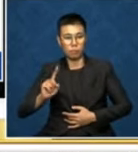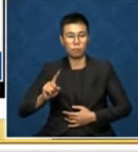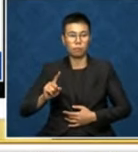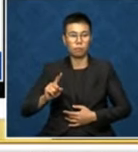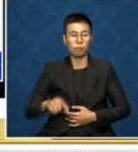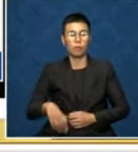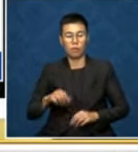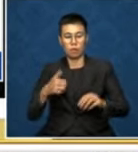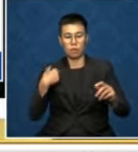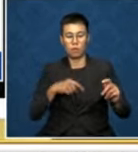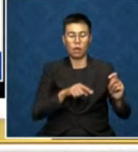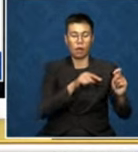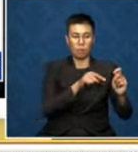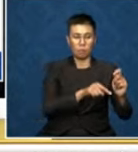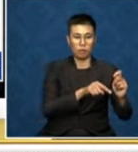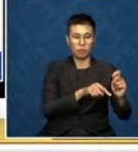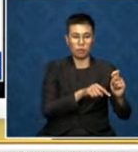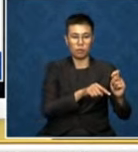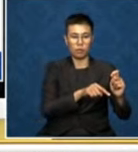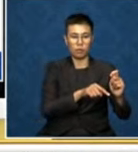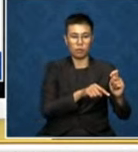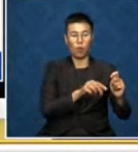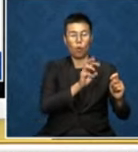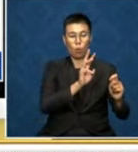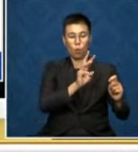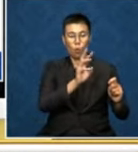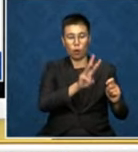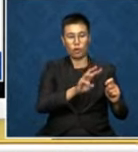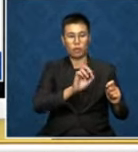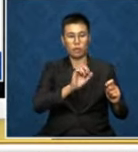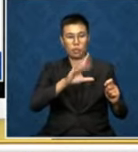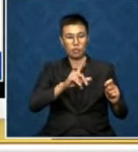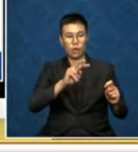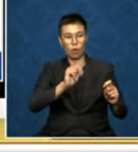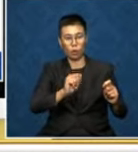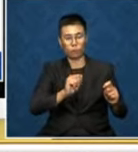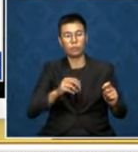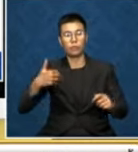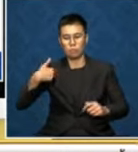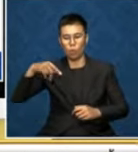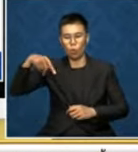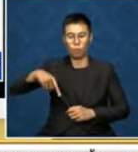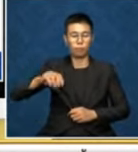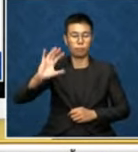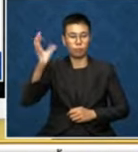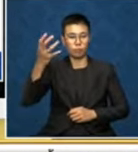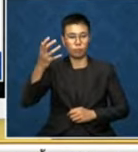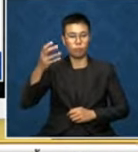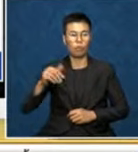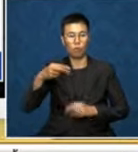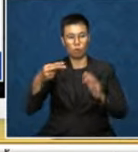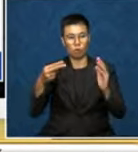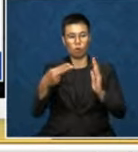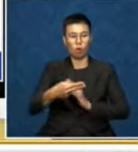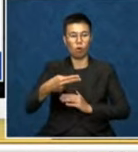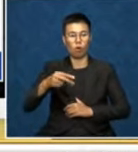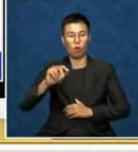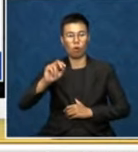ภอลานกระบืออำเภอไทรงามจังหวัดกำแพงเพชรอำเภอบางระกำจังหวัดพิษณุโลกตำบลหนองหลุมอำเภอวังโม